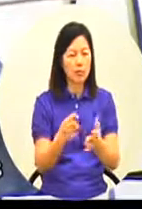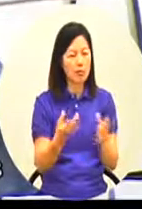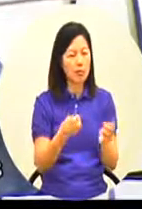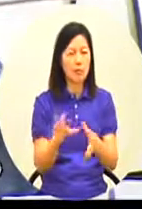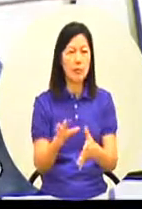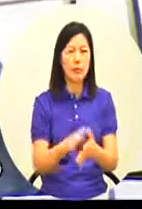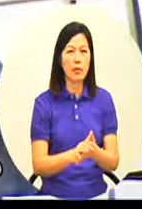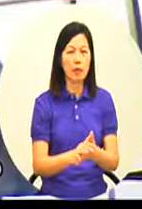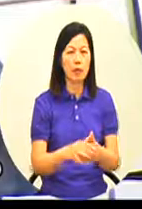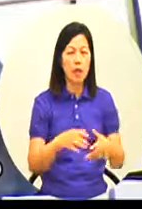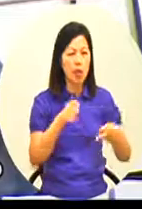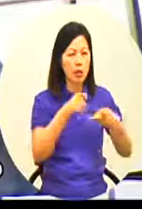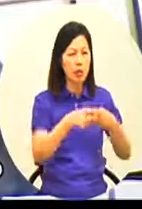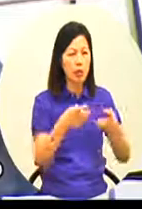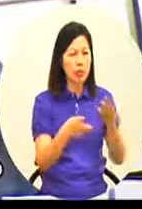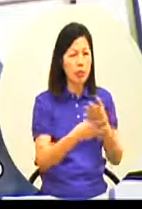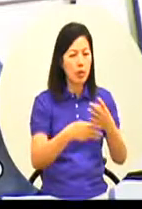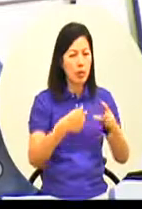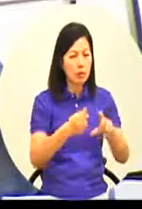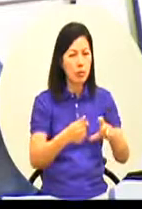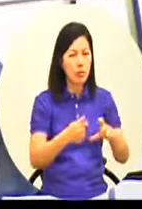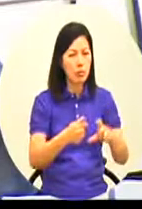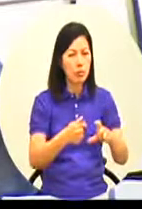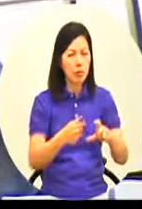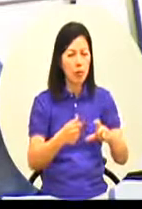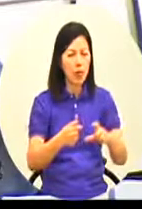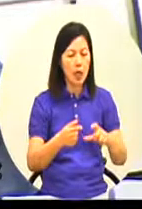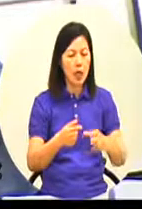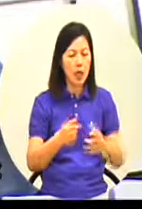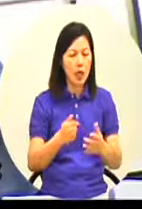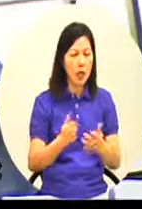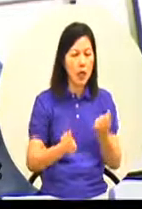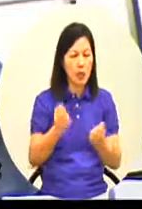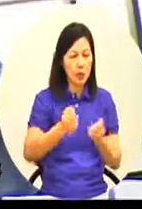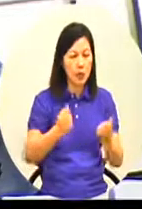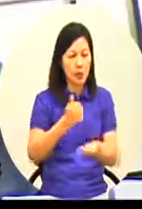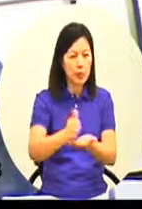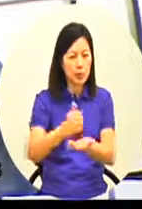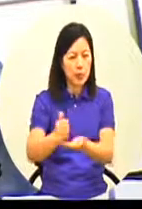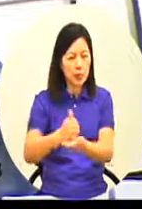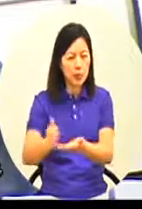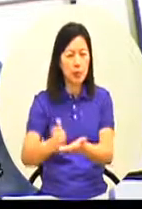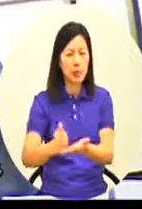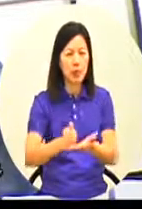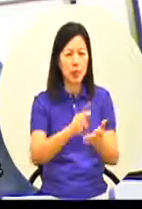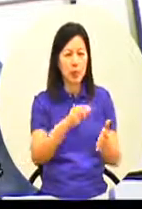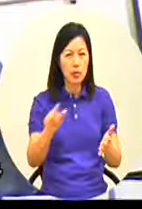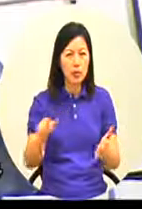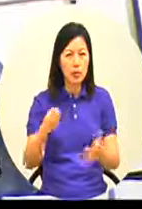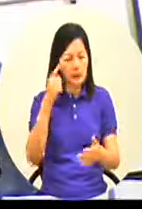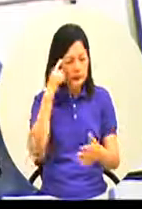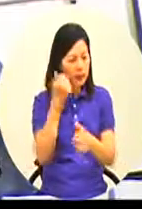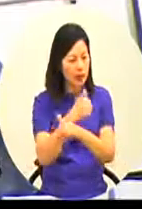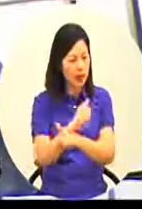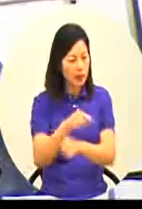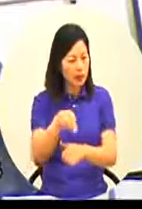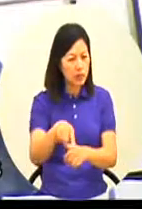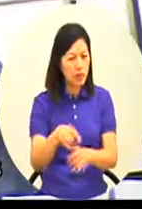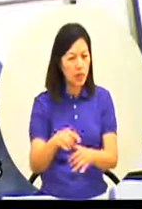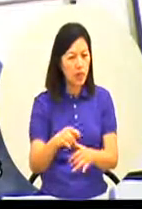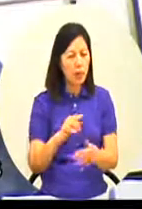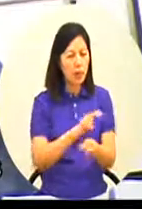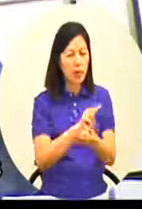的一个运载的他们的锅炉也好，一些大型的一些设备也好，所以考虑了这一点，所以我们林园